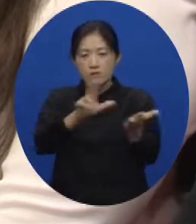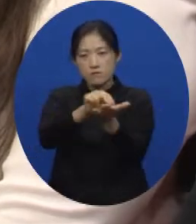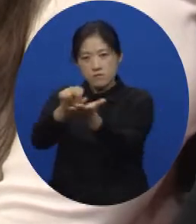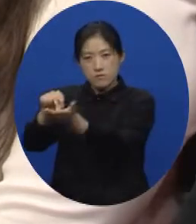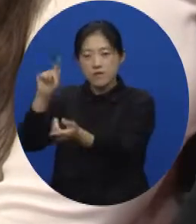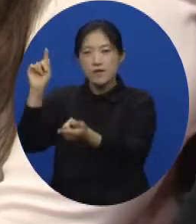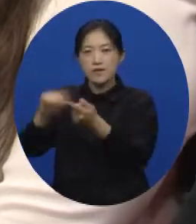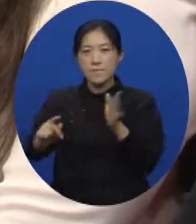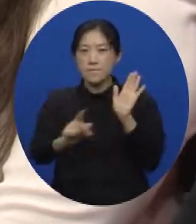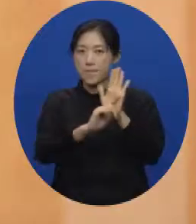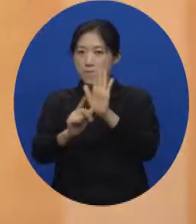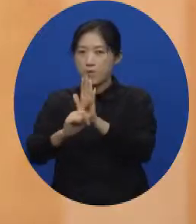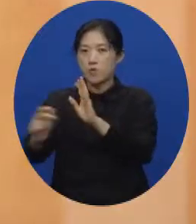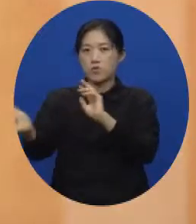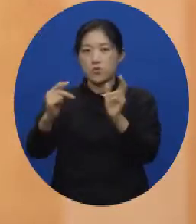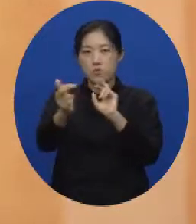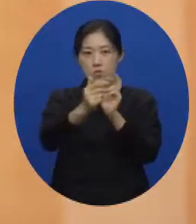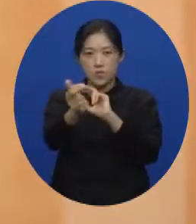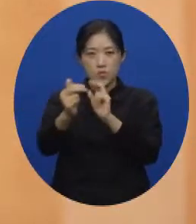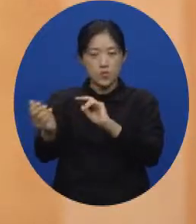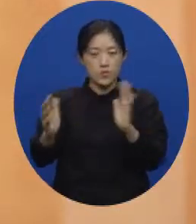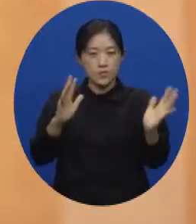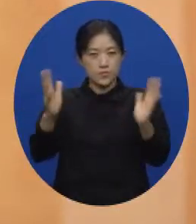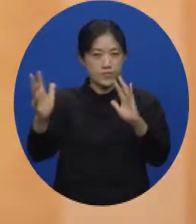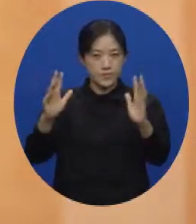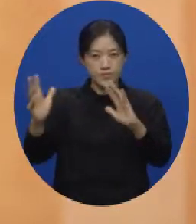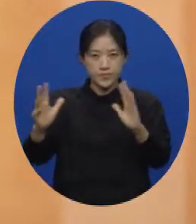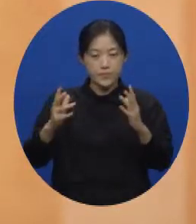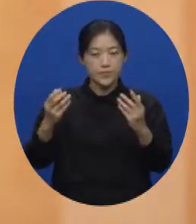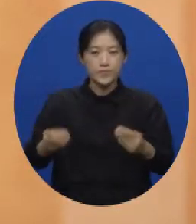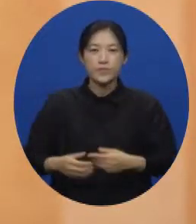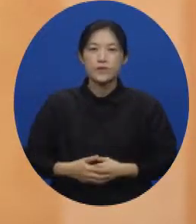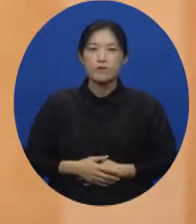지역 교육 현안에 대한 발표와 토론이 이어졌습니다.